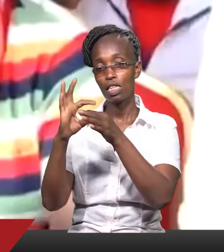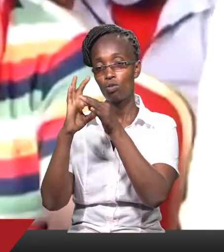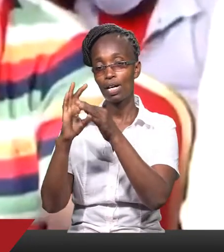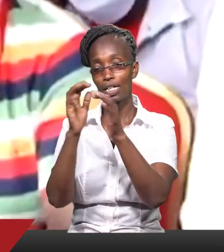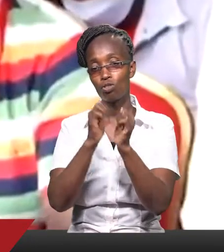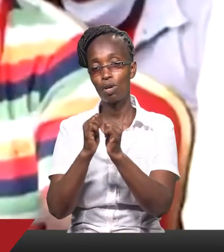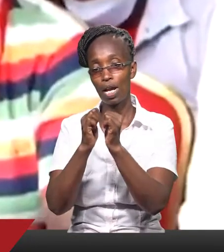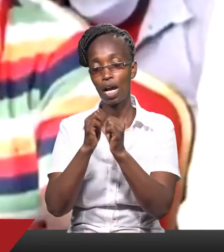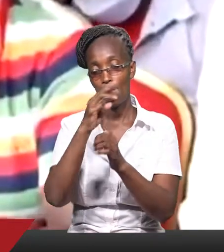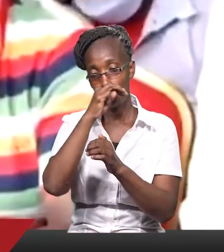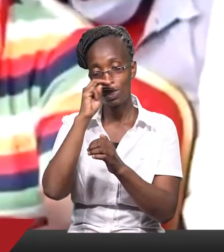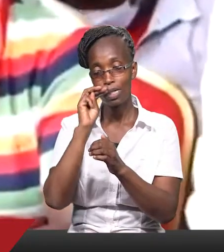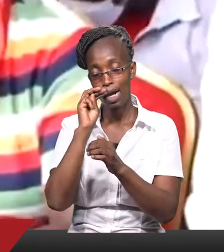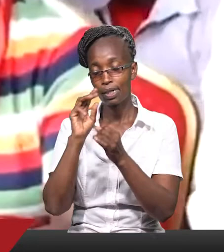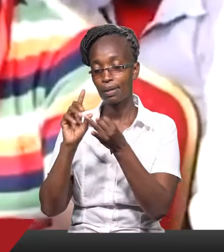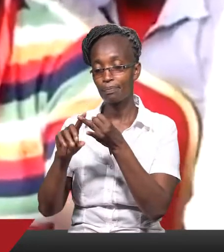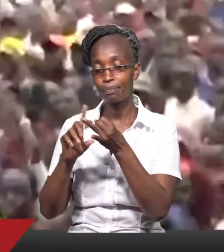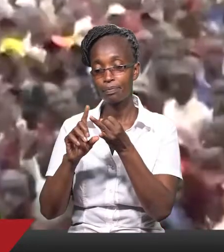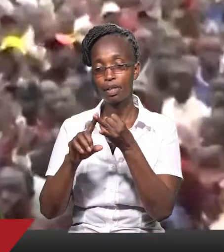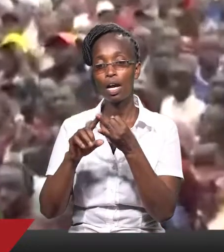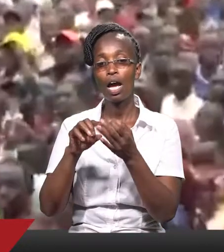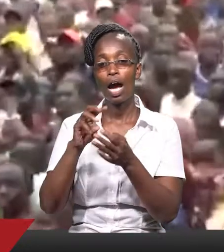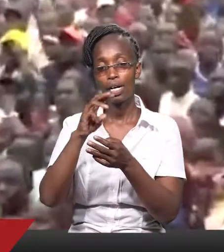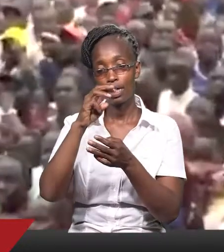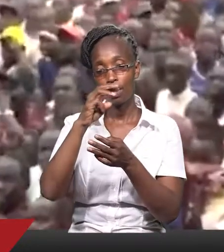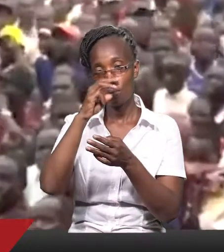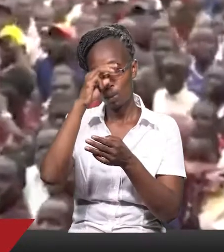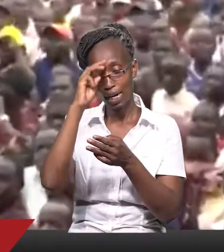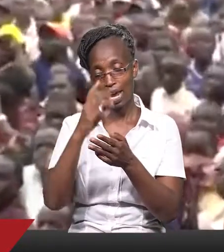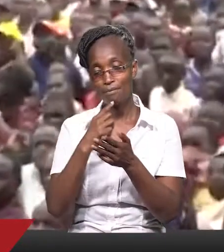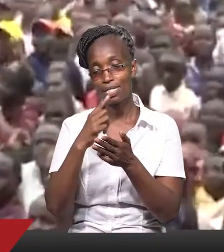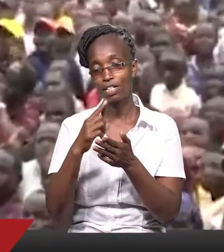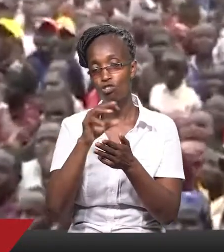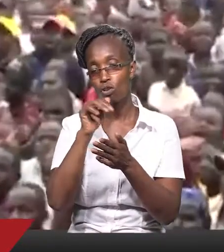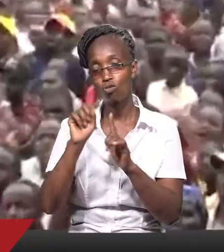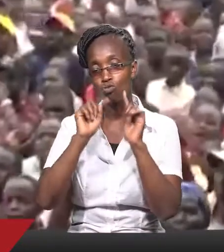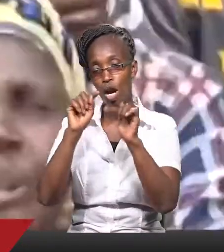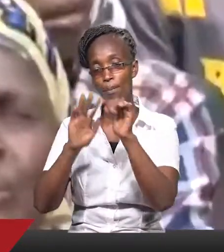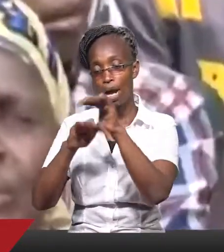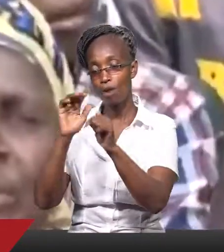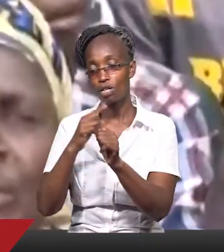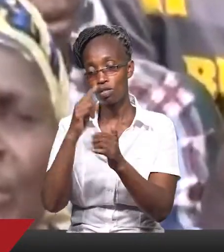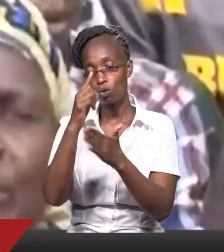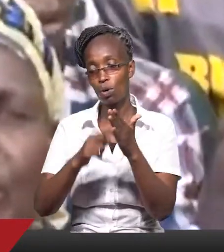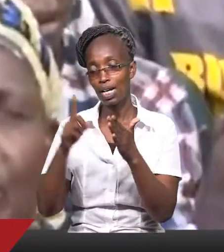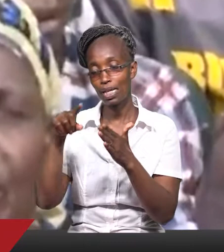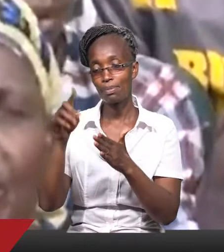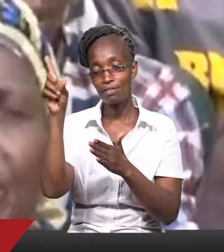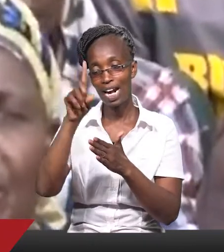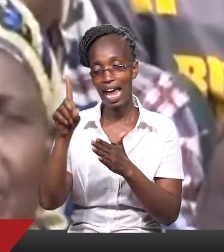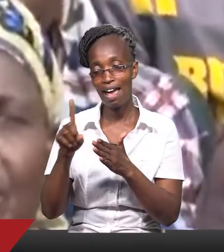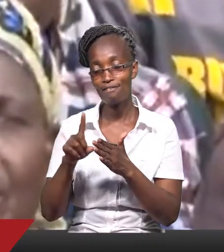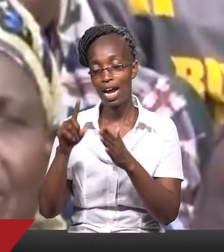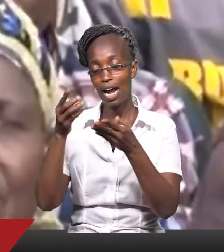ujao. Aidha, Musalia na Wetangula wameonekana kutojitokeza mwangani na kusema